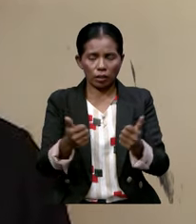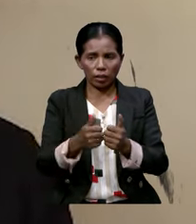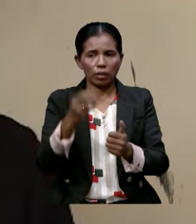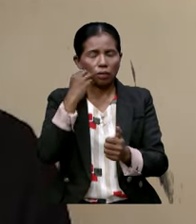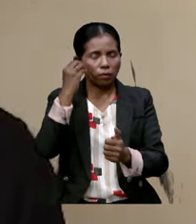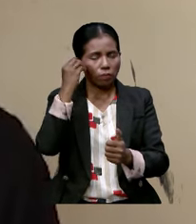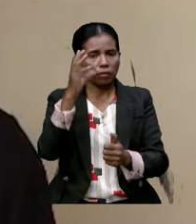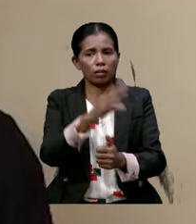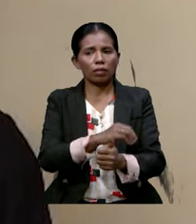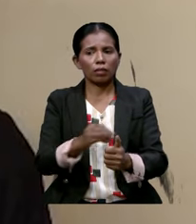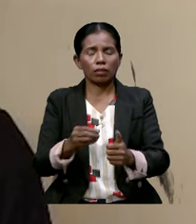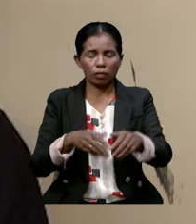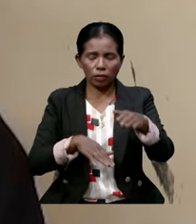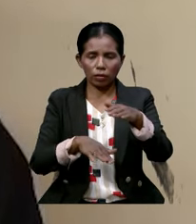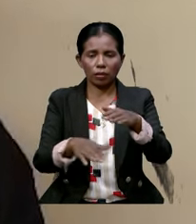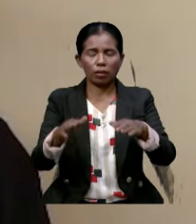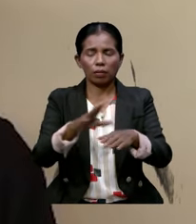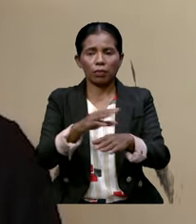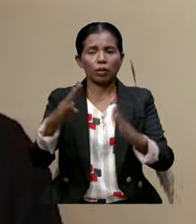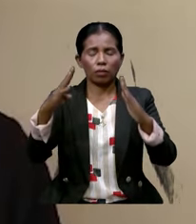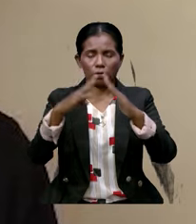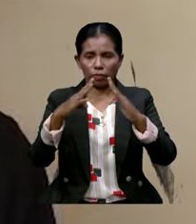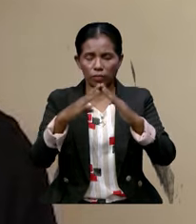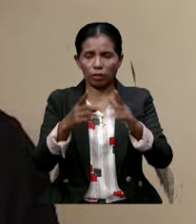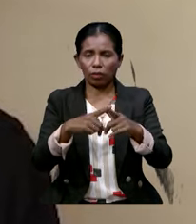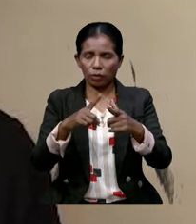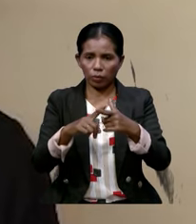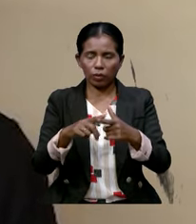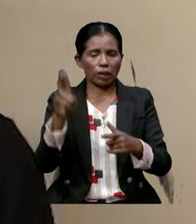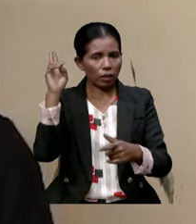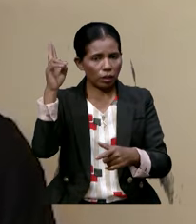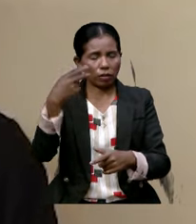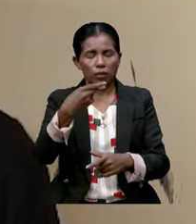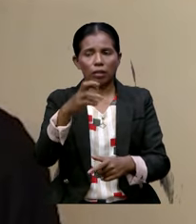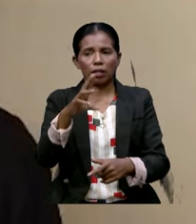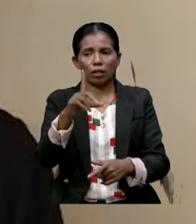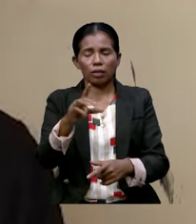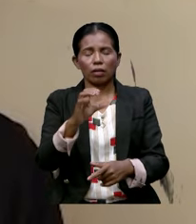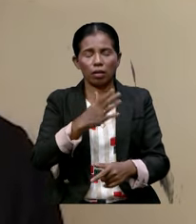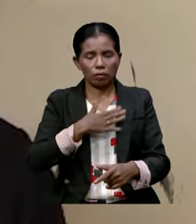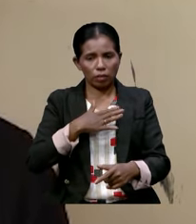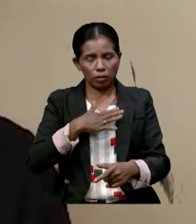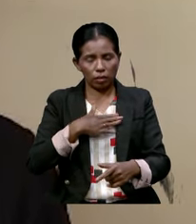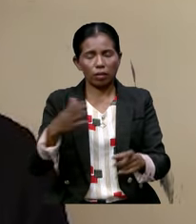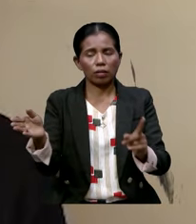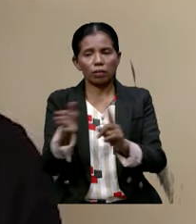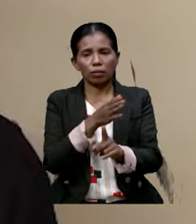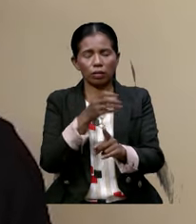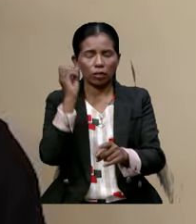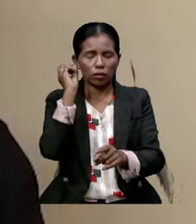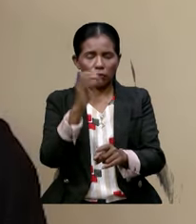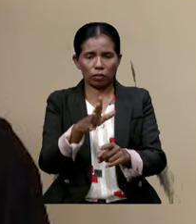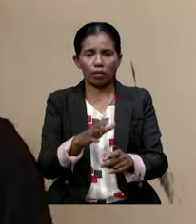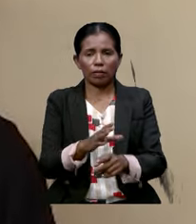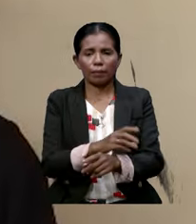hadak ne tumbani ne uma mai tambe ti Fernando ne uma am ne ne maka tiga. Sira tuda be